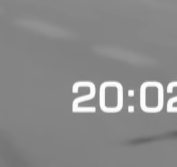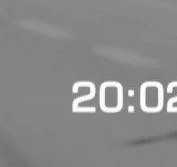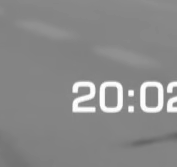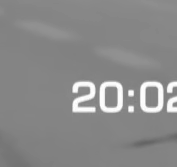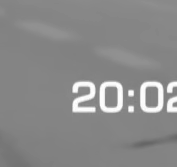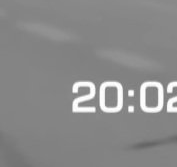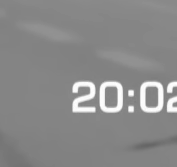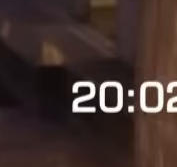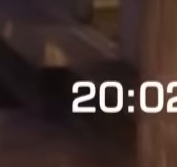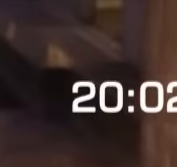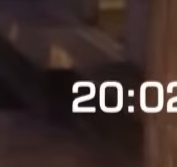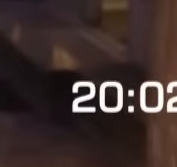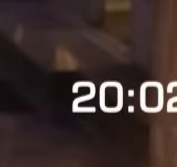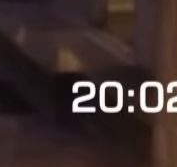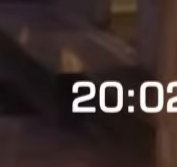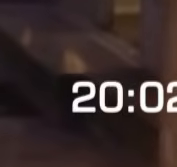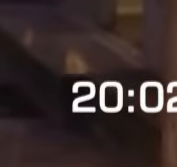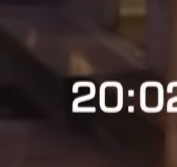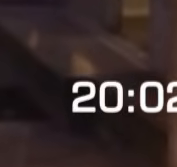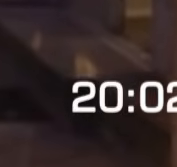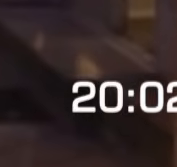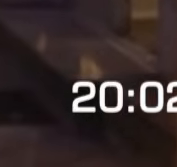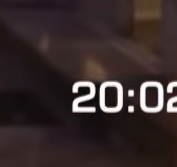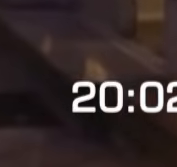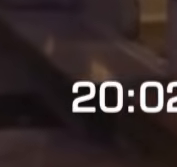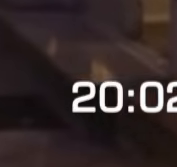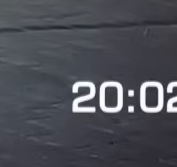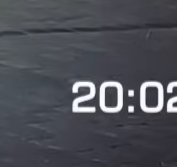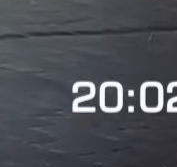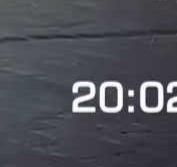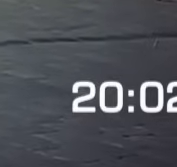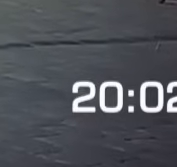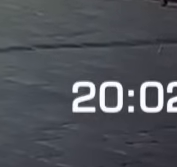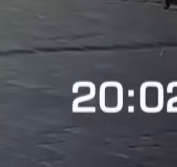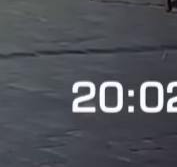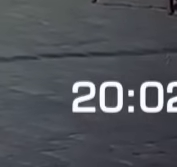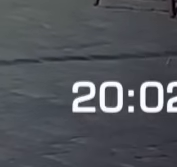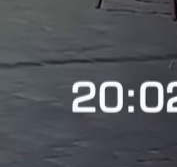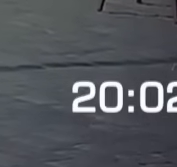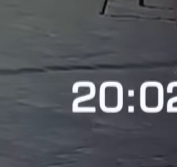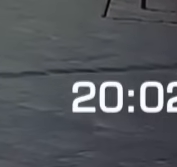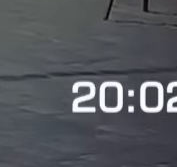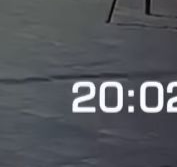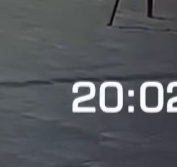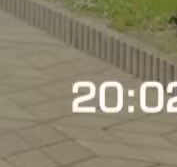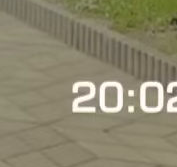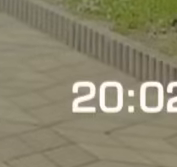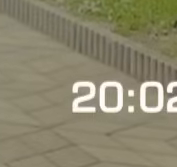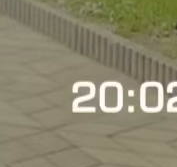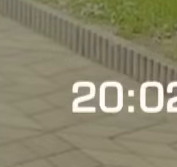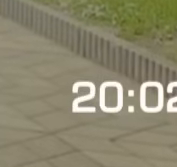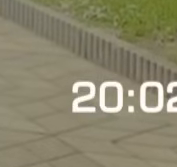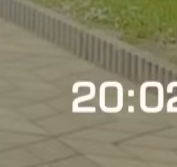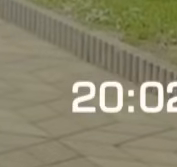Გამორჩეული მეგობარი, განსაკუთრებული ადამიანი, პროფესიონალი, ჩვენი დიდი ოჯახის გამორჩეული წევრი მიშო, მხიარული, მზრუნველი და